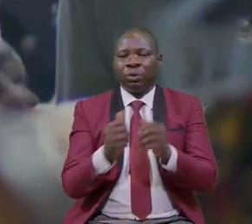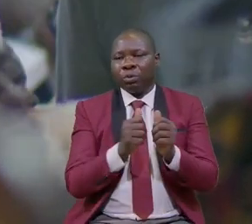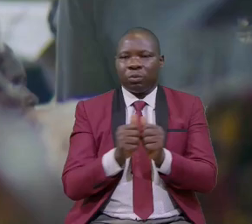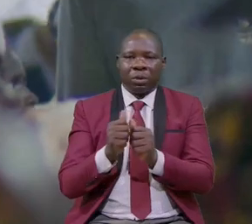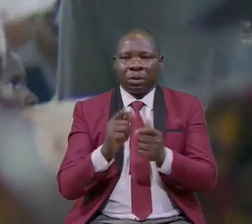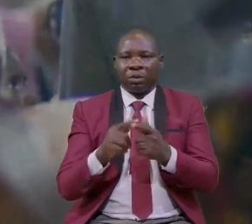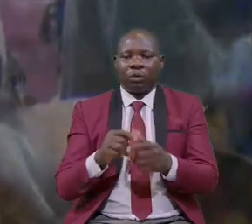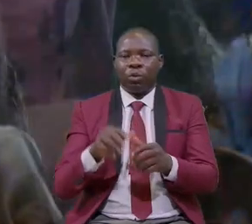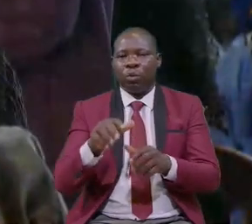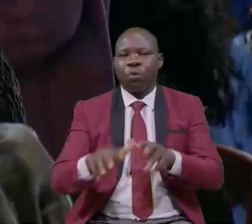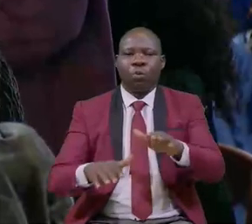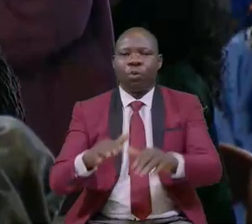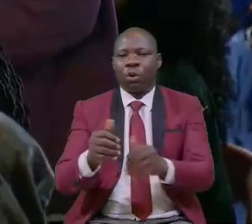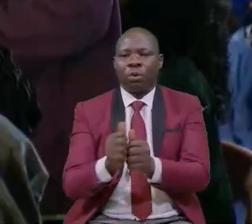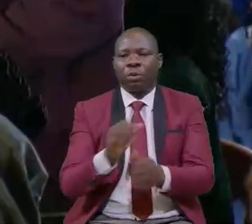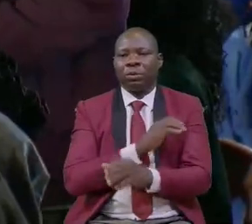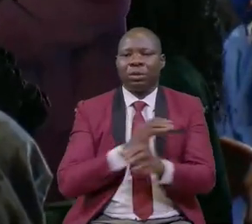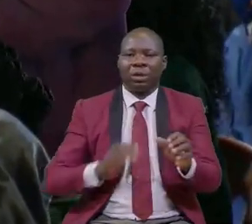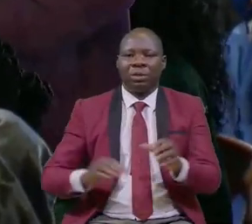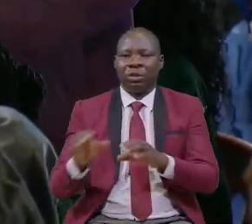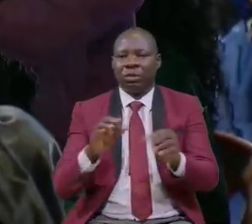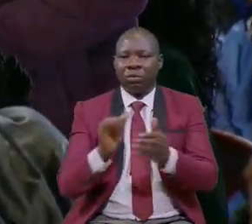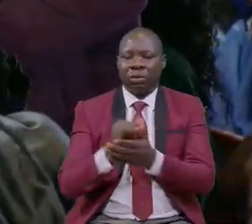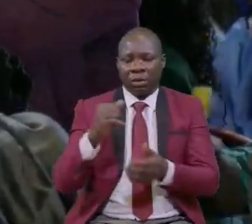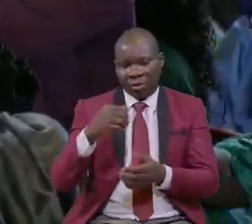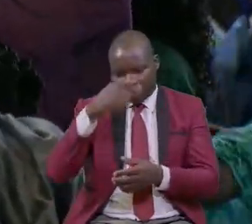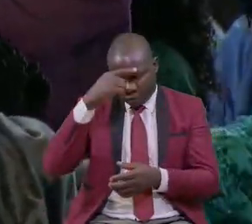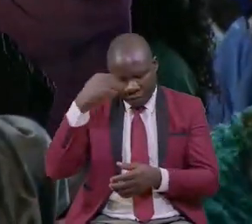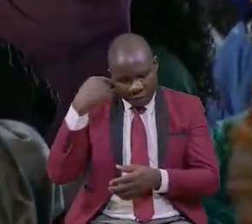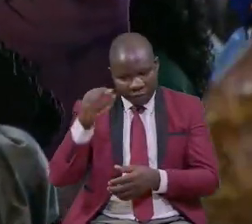Faites-le pour votre bien,